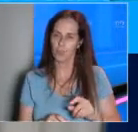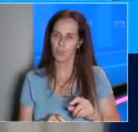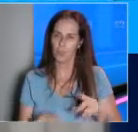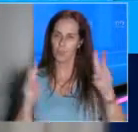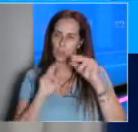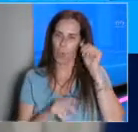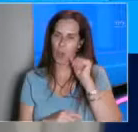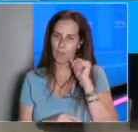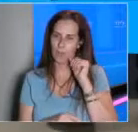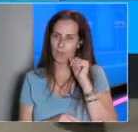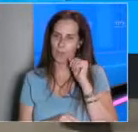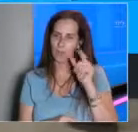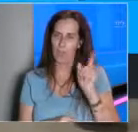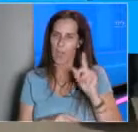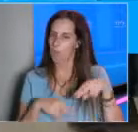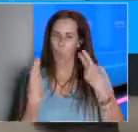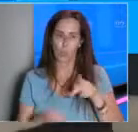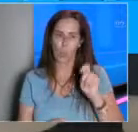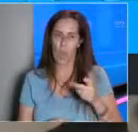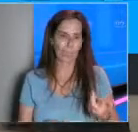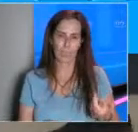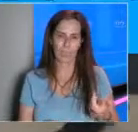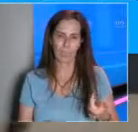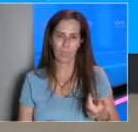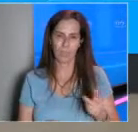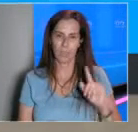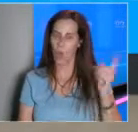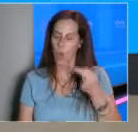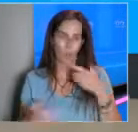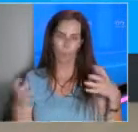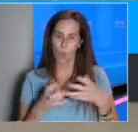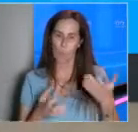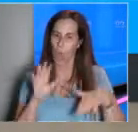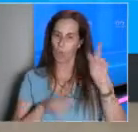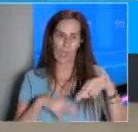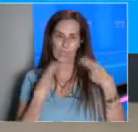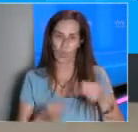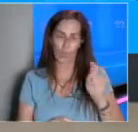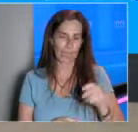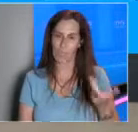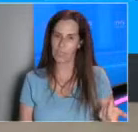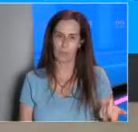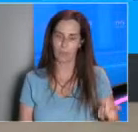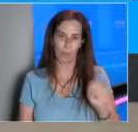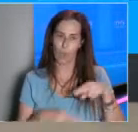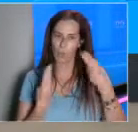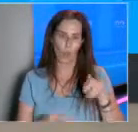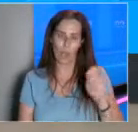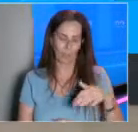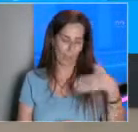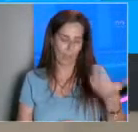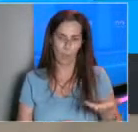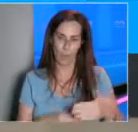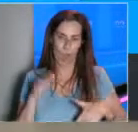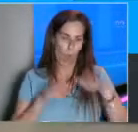בכחול לבן שהם לא יחזרו לכנסת, לא כל הסיעה, אז רובה לא תחזור, לא יחזרו לכנסת,